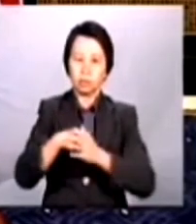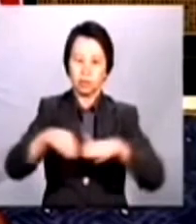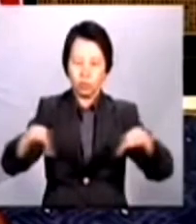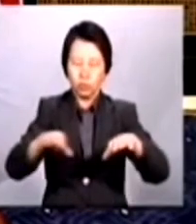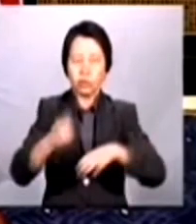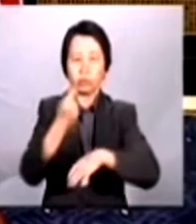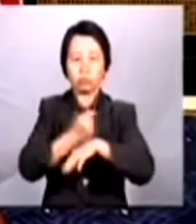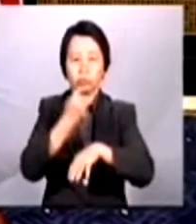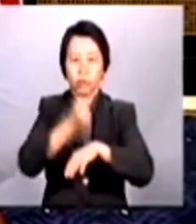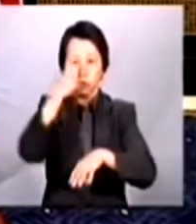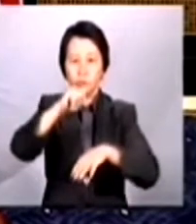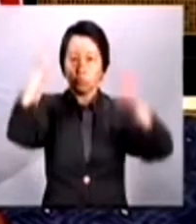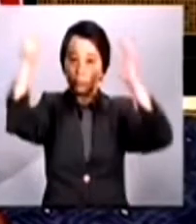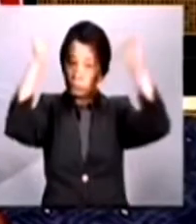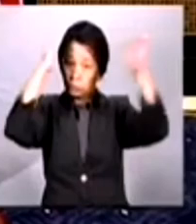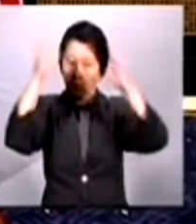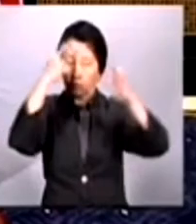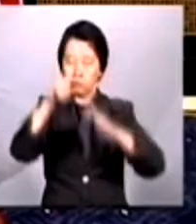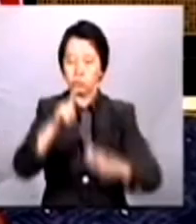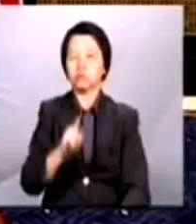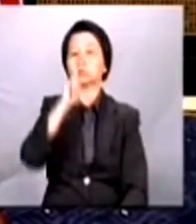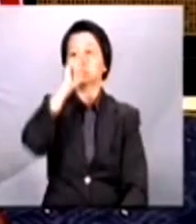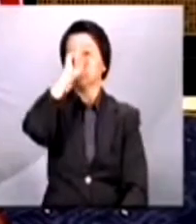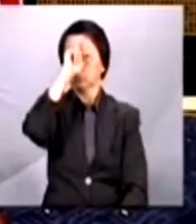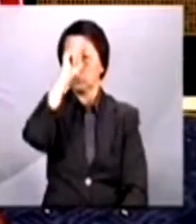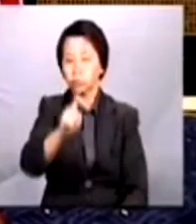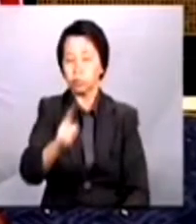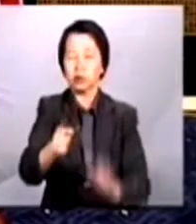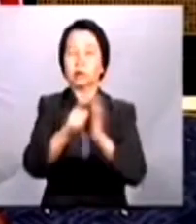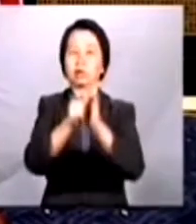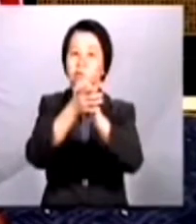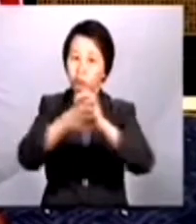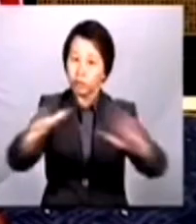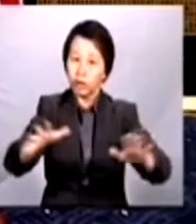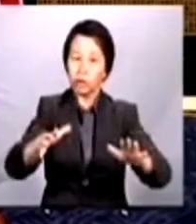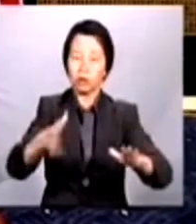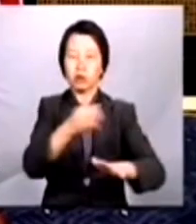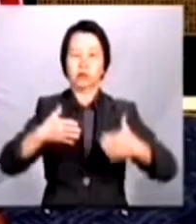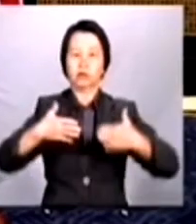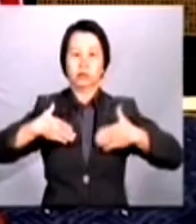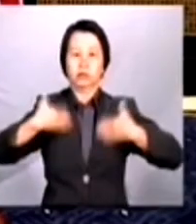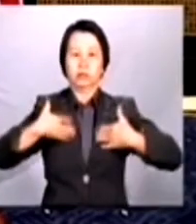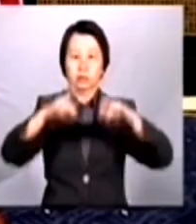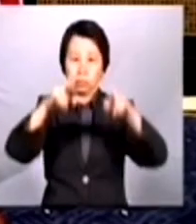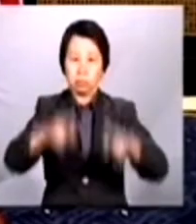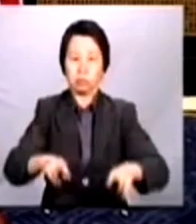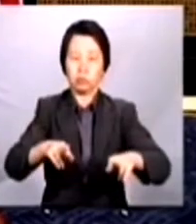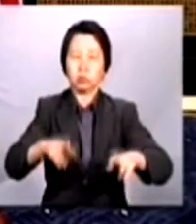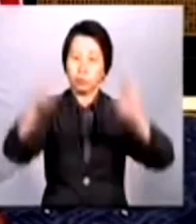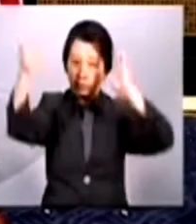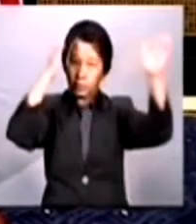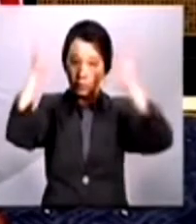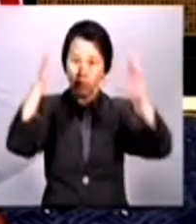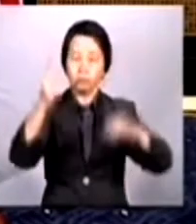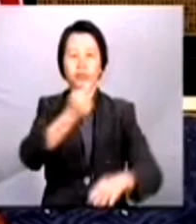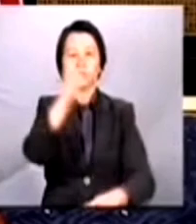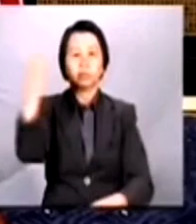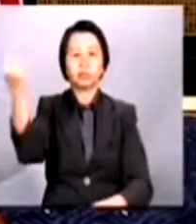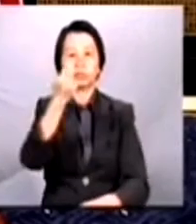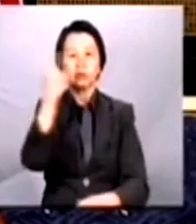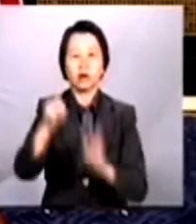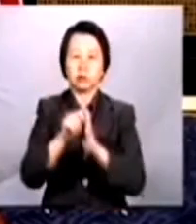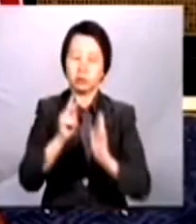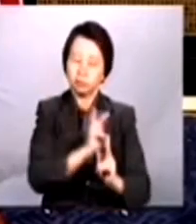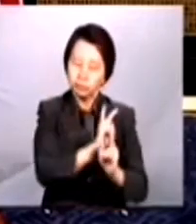menjalankan tugas untuk negara demi memastikan keselamatan dan kesejahteraan rakyat di negara ini senantiasa